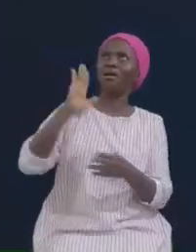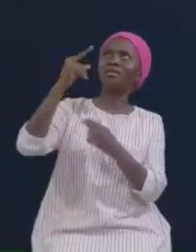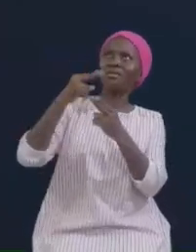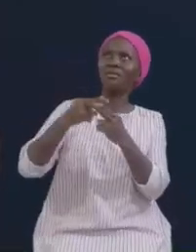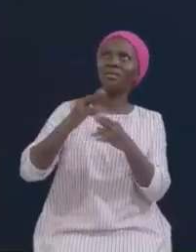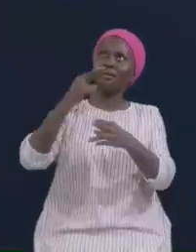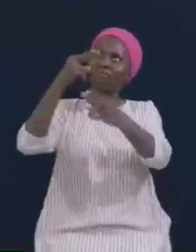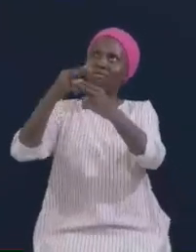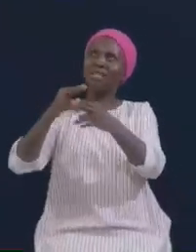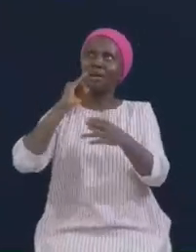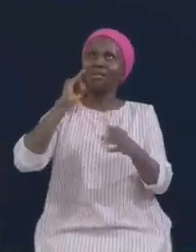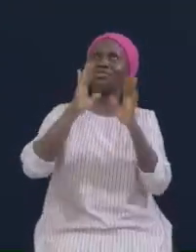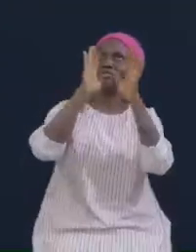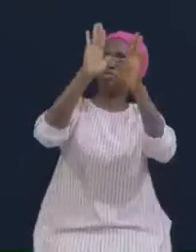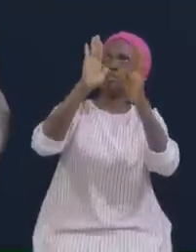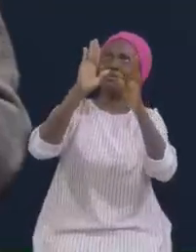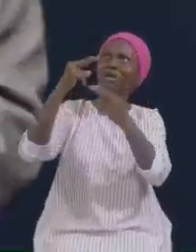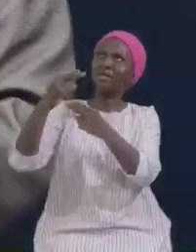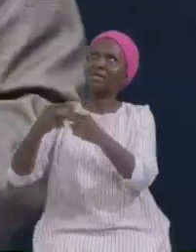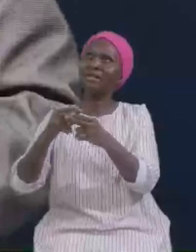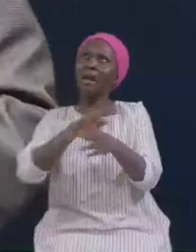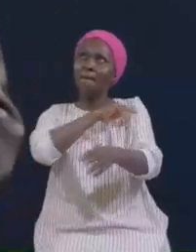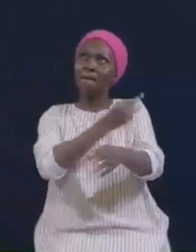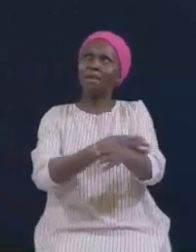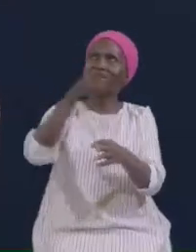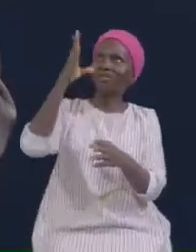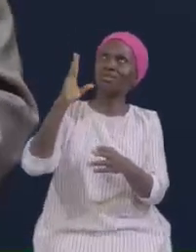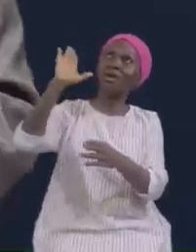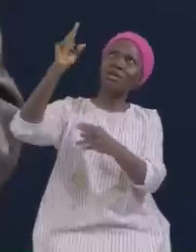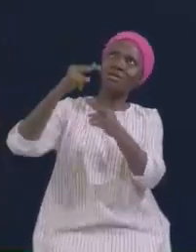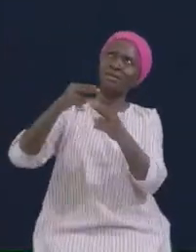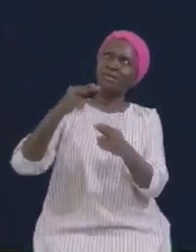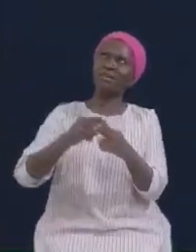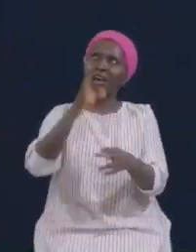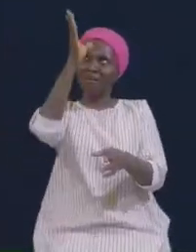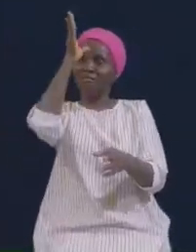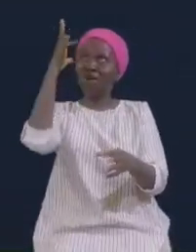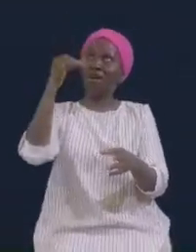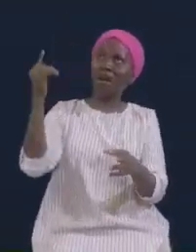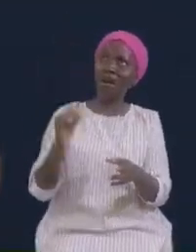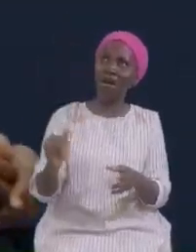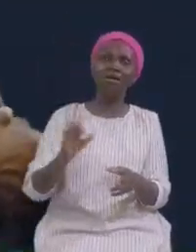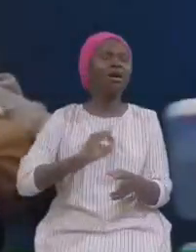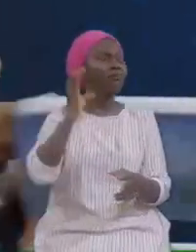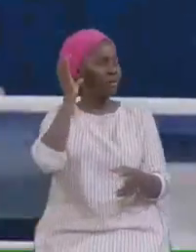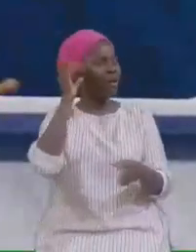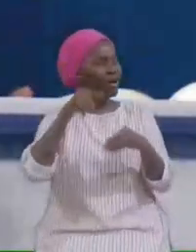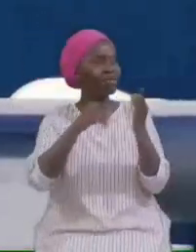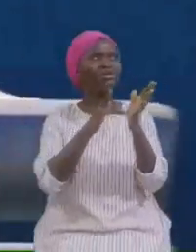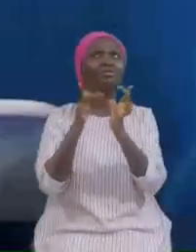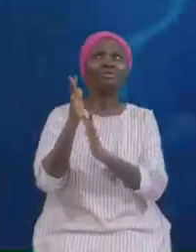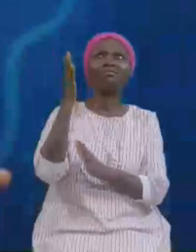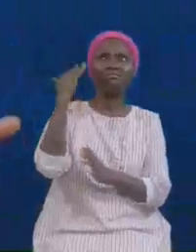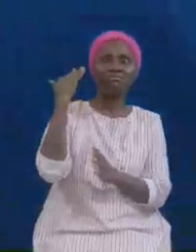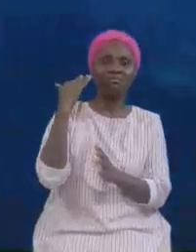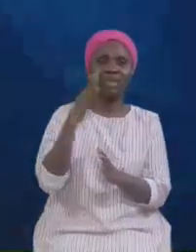appelé merveilleux, admirable, le Dieu puissant, le Père de l'éternité. J'ai entendu parler de